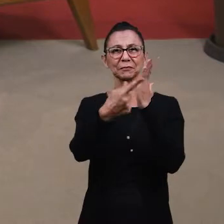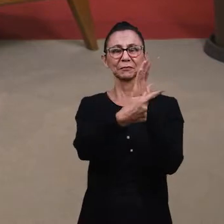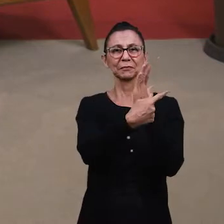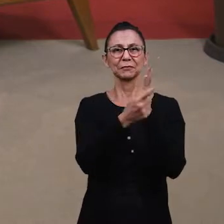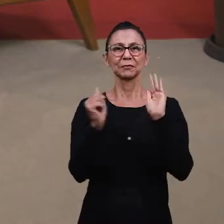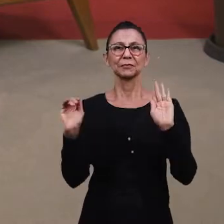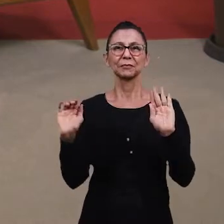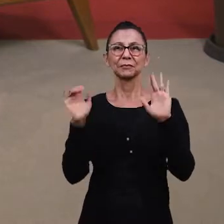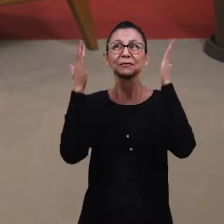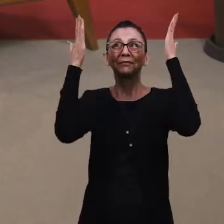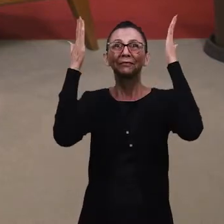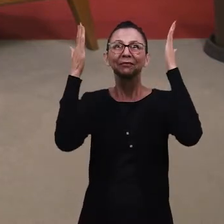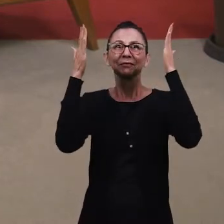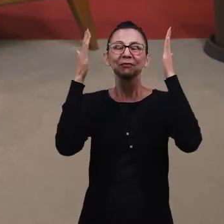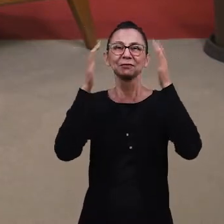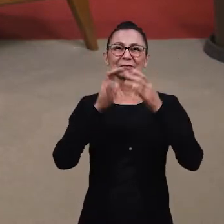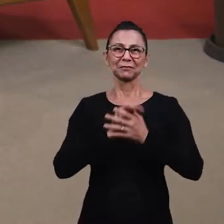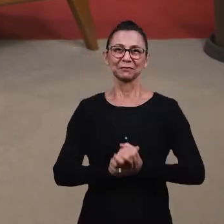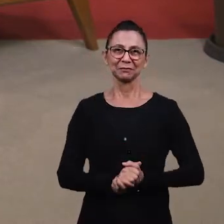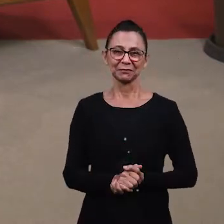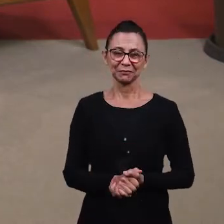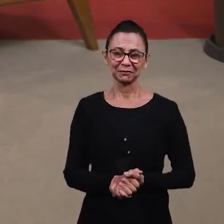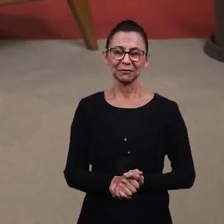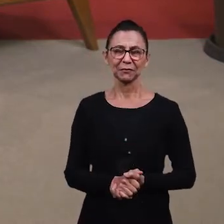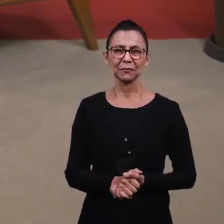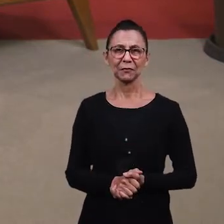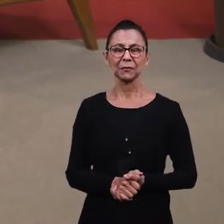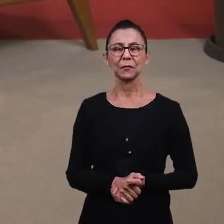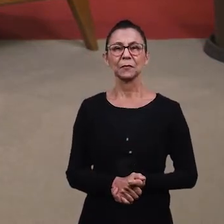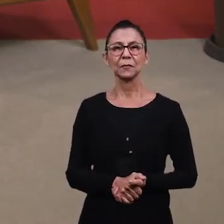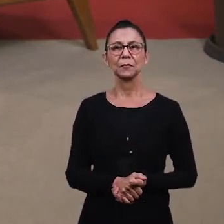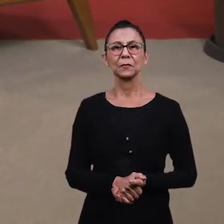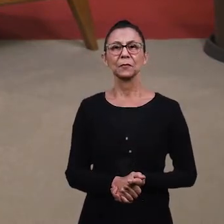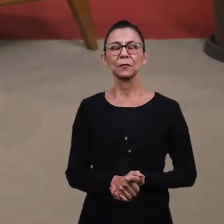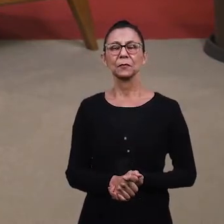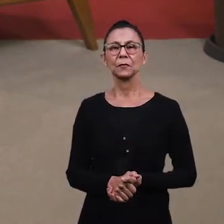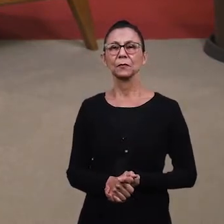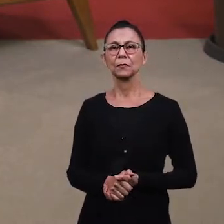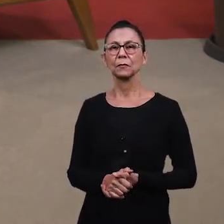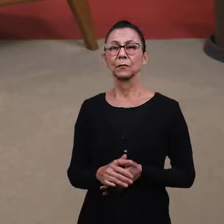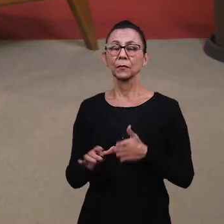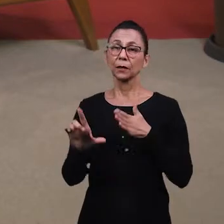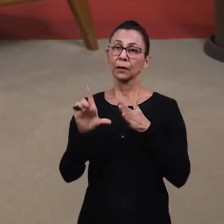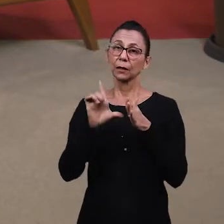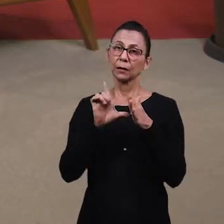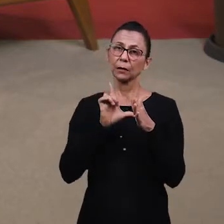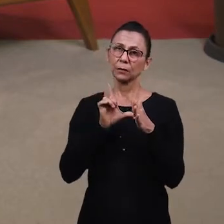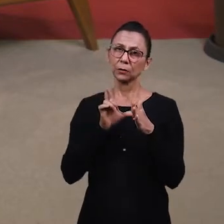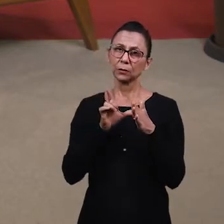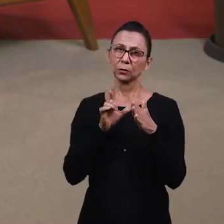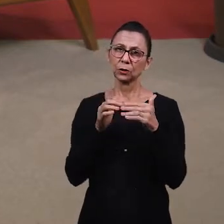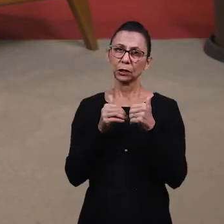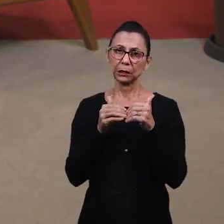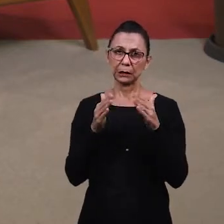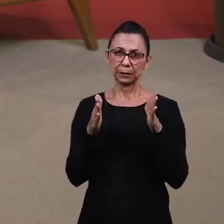programme. Très bien, nous allons commencer maintenant avec la thématique que nous allons aborder maintenant.